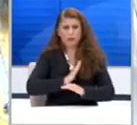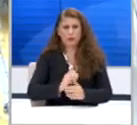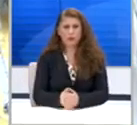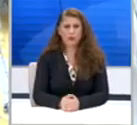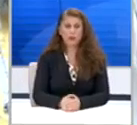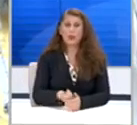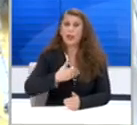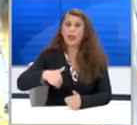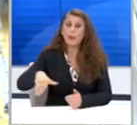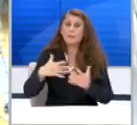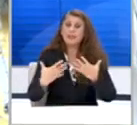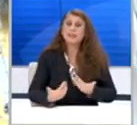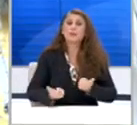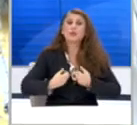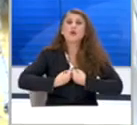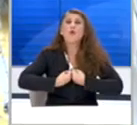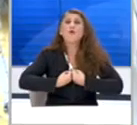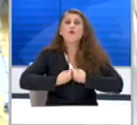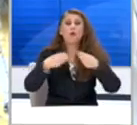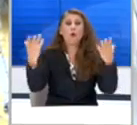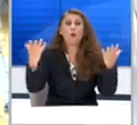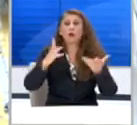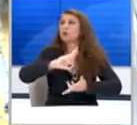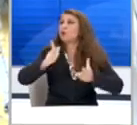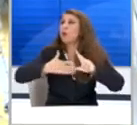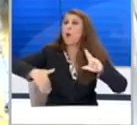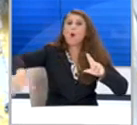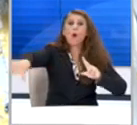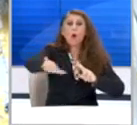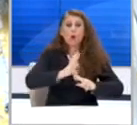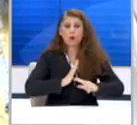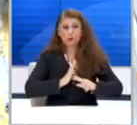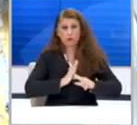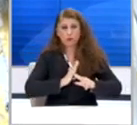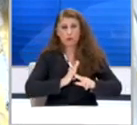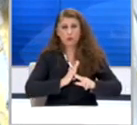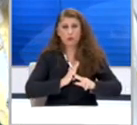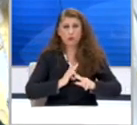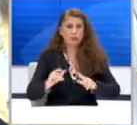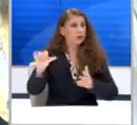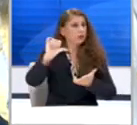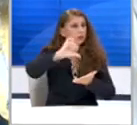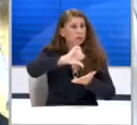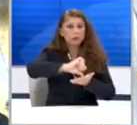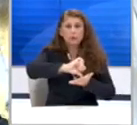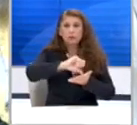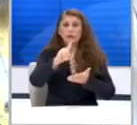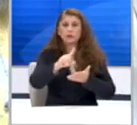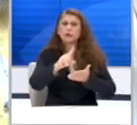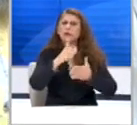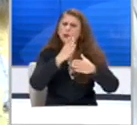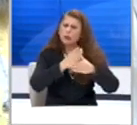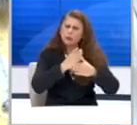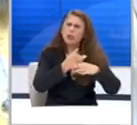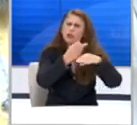Ημείς έστε το φως του κόσμου, ου δύναται πόλης κρυβήνε επάνω όρους